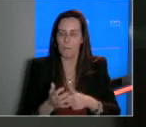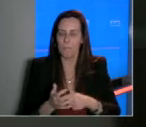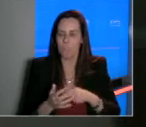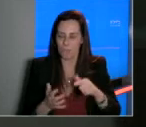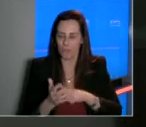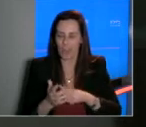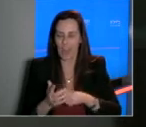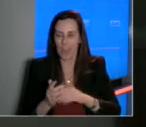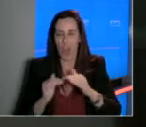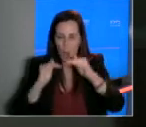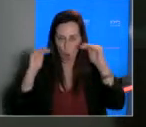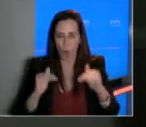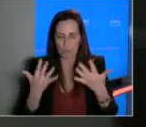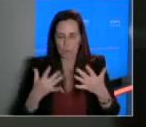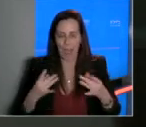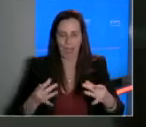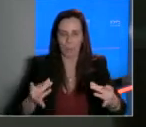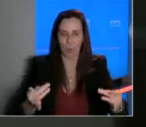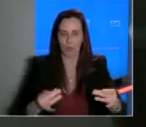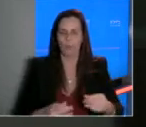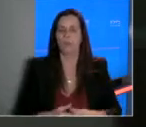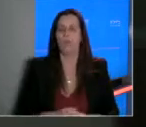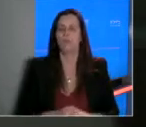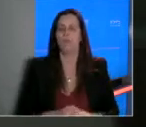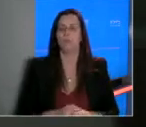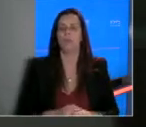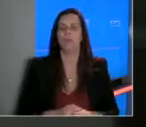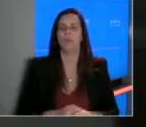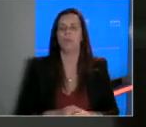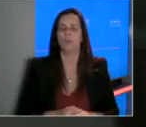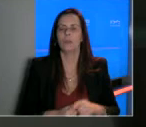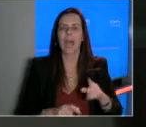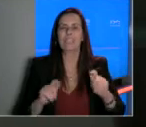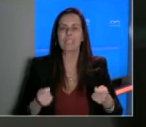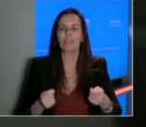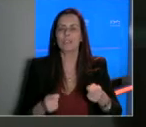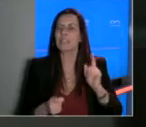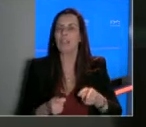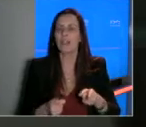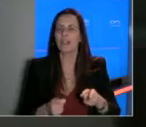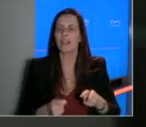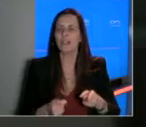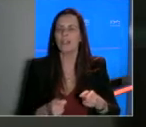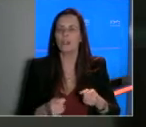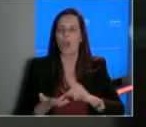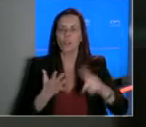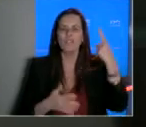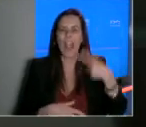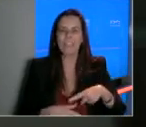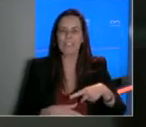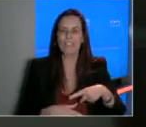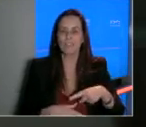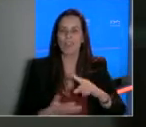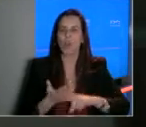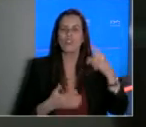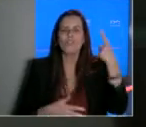העקומה, כלומר להוריד את מספר ההדבקות וקצב ההידבקות, אז ההסגר יידרש להיות 6 שבועות. וואו. או